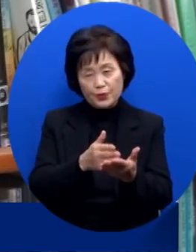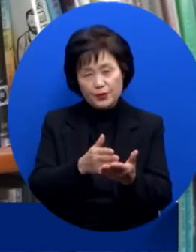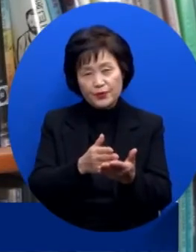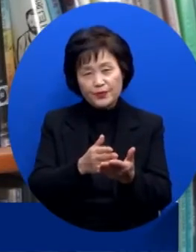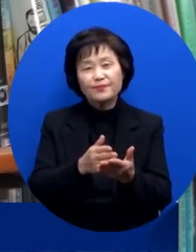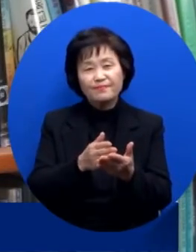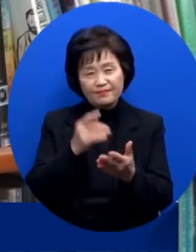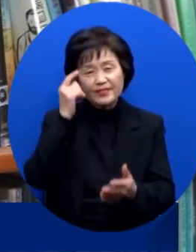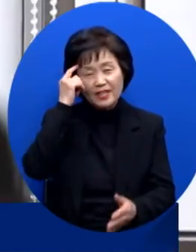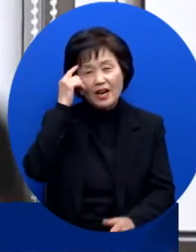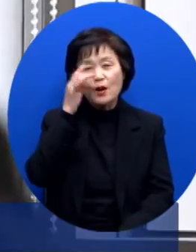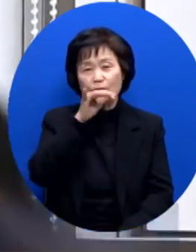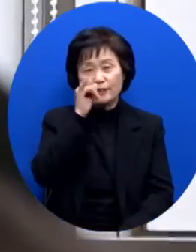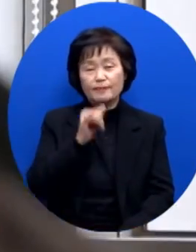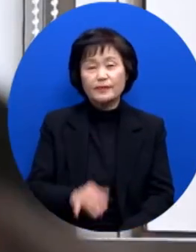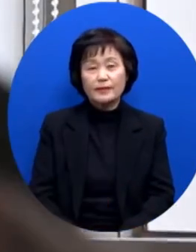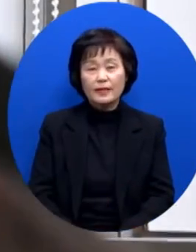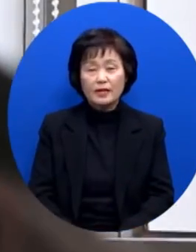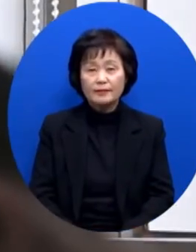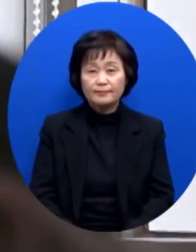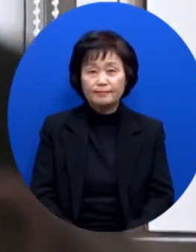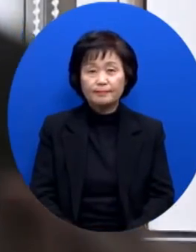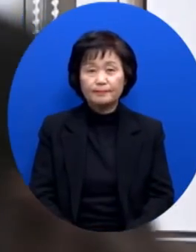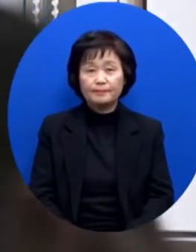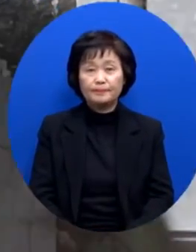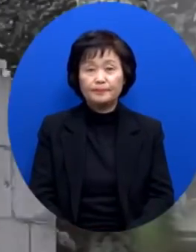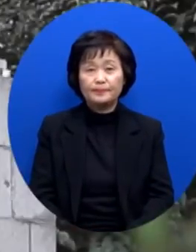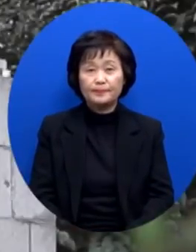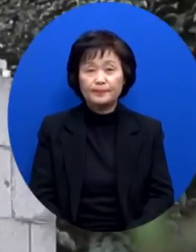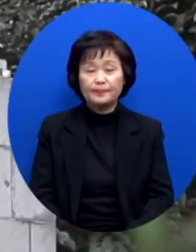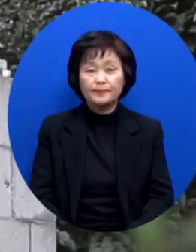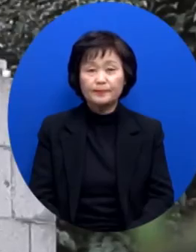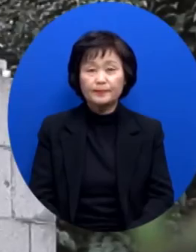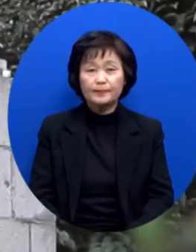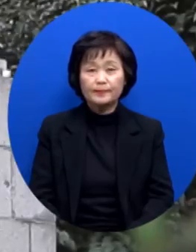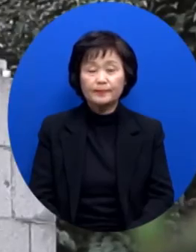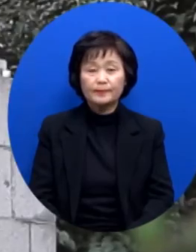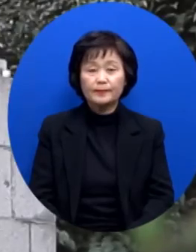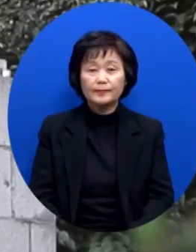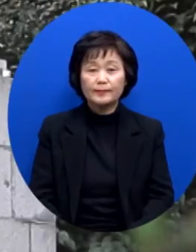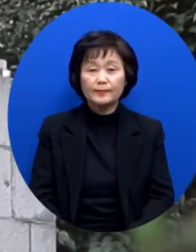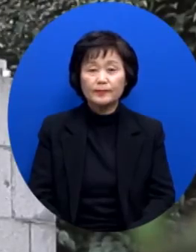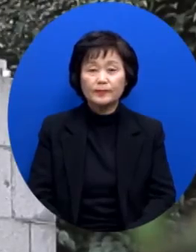않겠는가 생각을 하고 있습니다 sts 뉴스 이미 됩니다